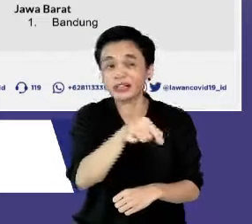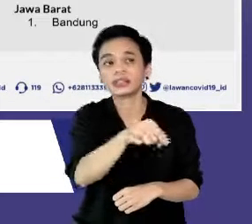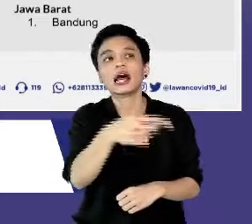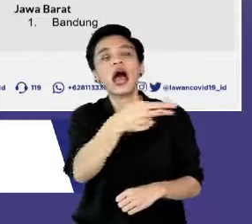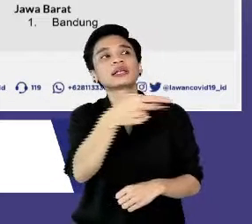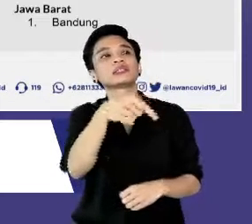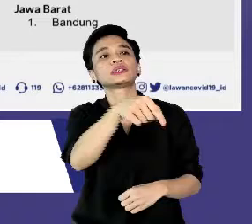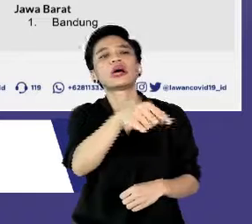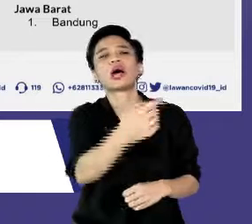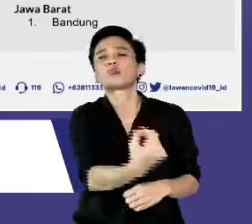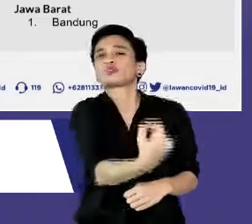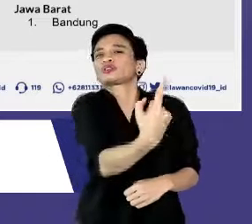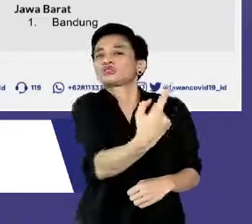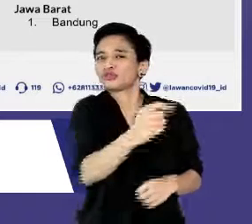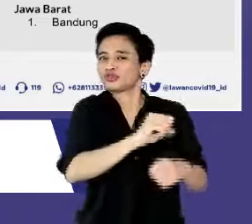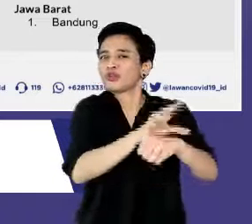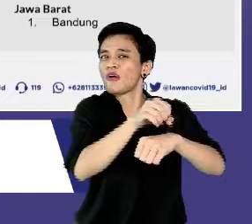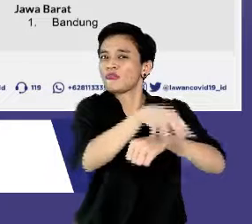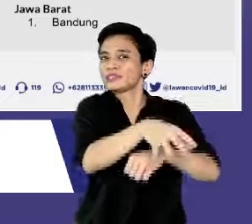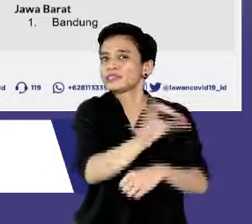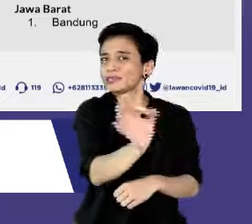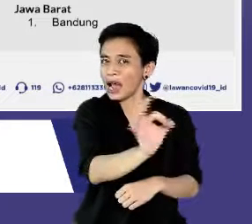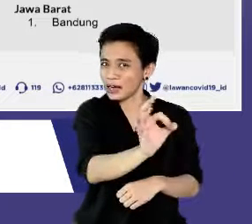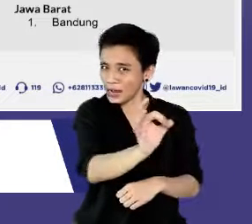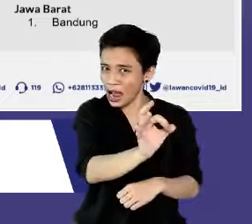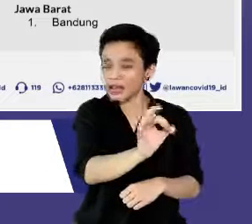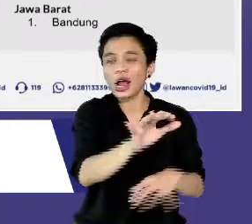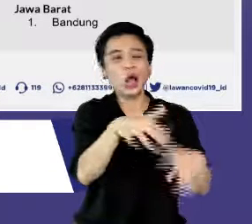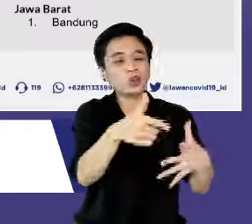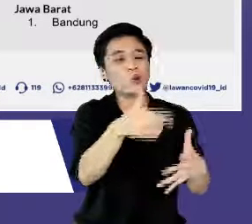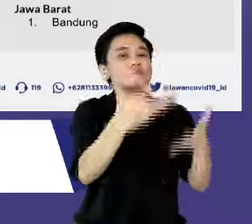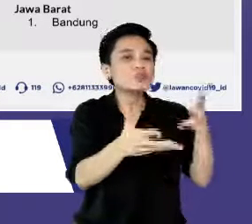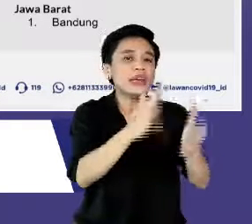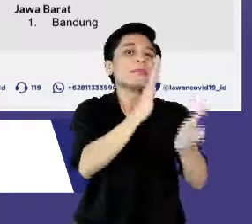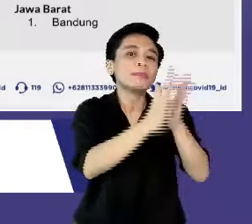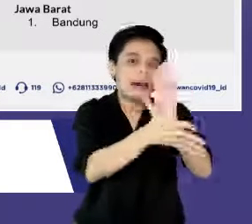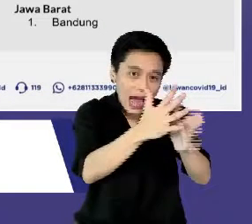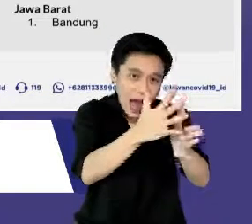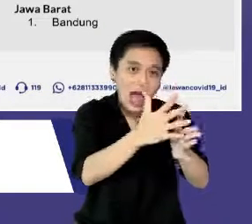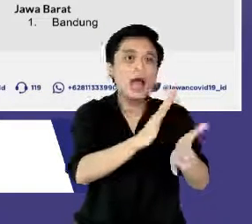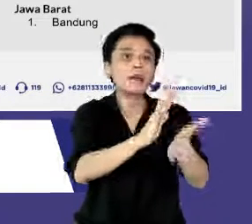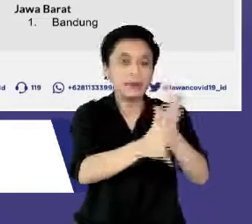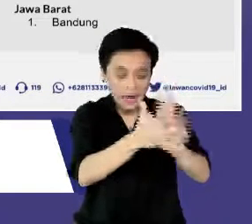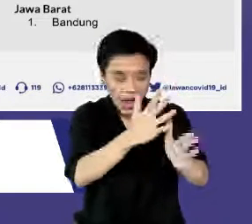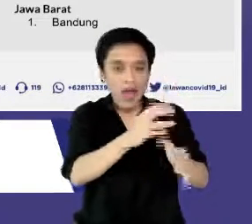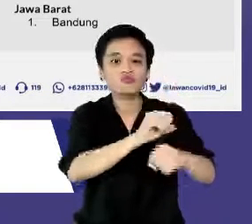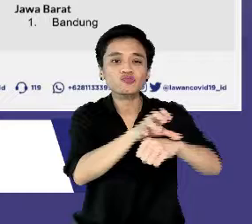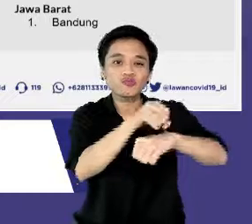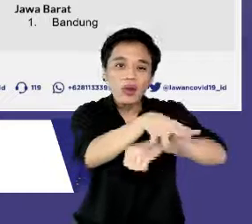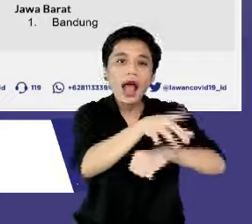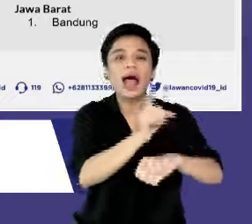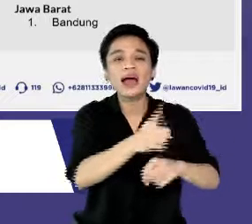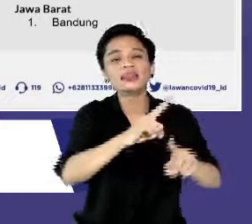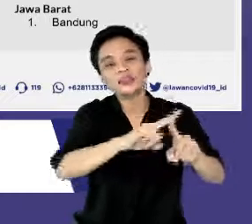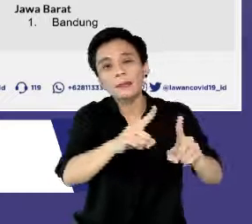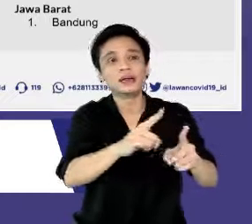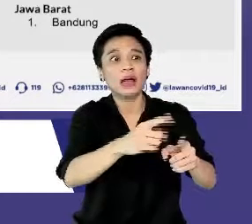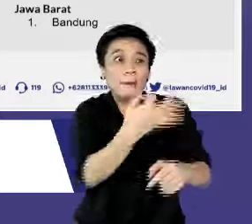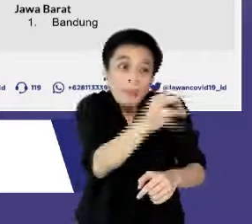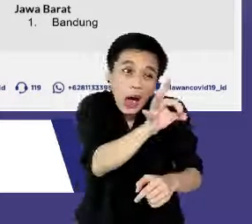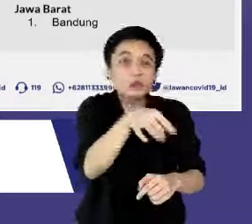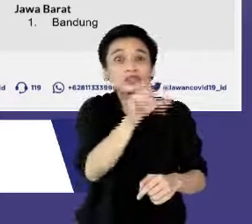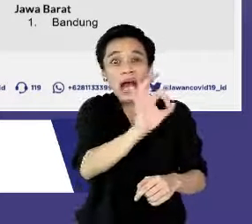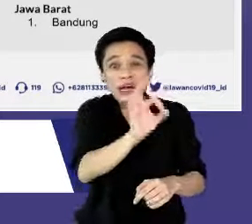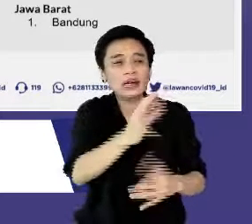tidak tercatat kasus coffee 19 positif atau pernah terdapat kasus namun tidak ada penambahan kasus baru